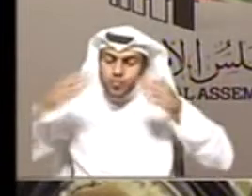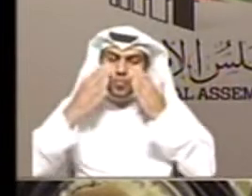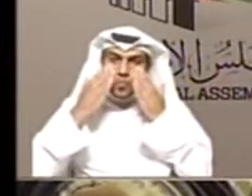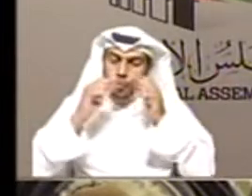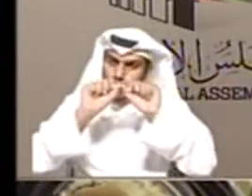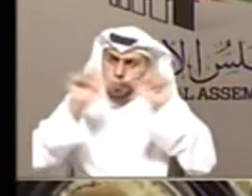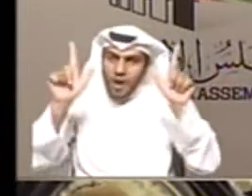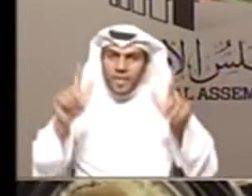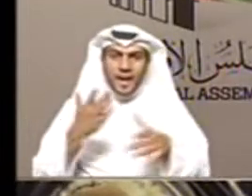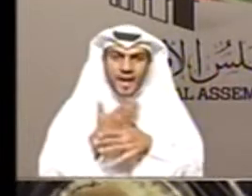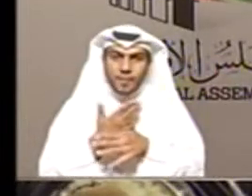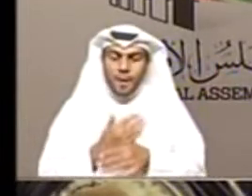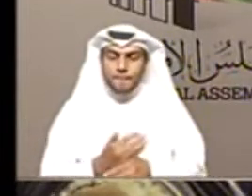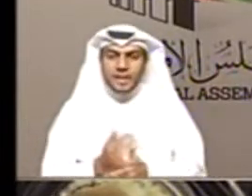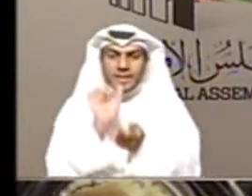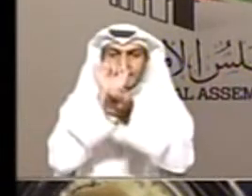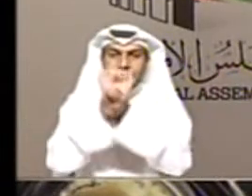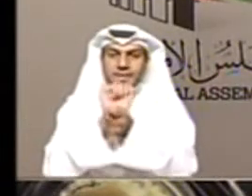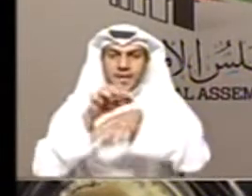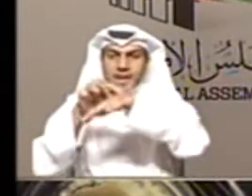وتكليف وزارة الصحة بوضع خطتها،